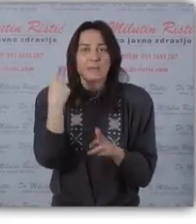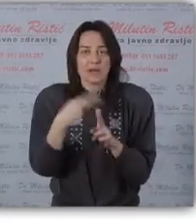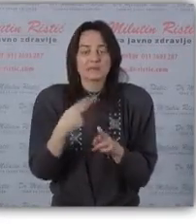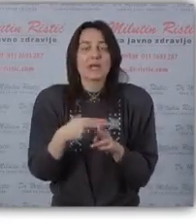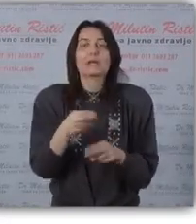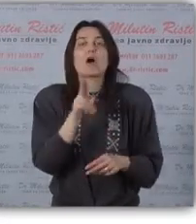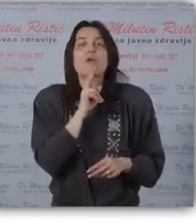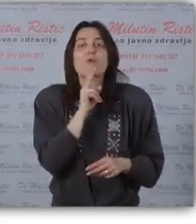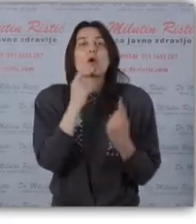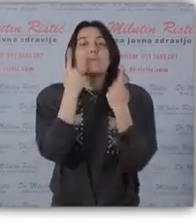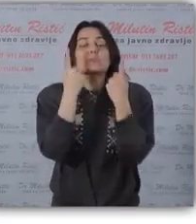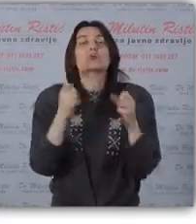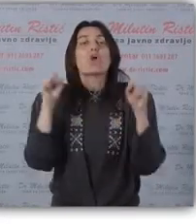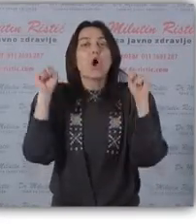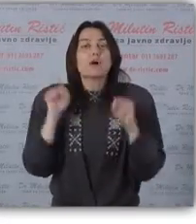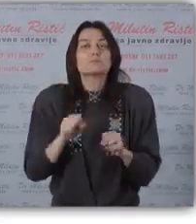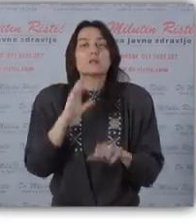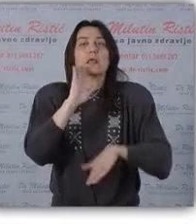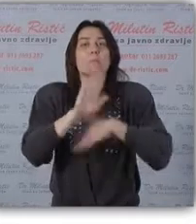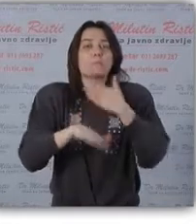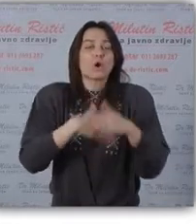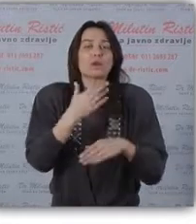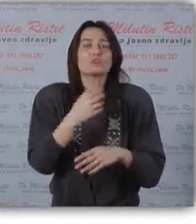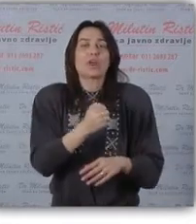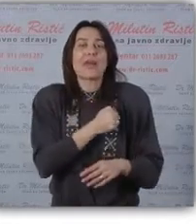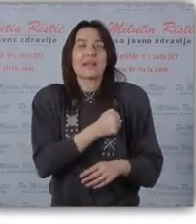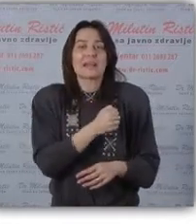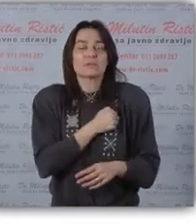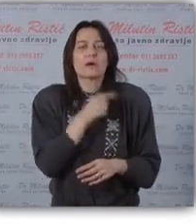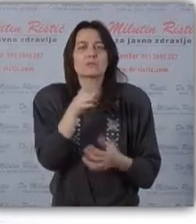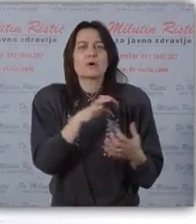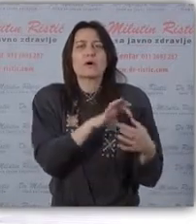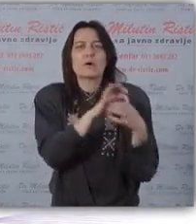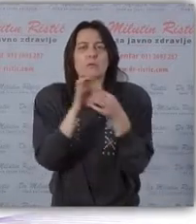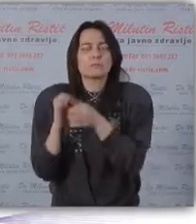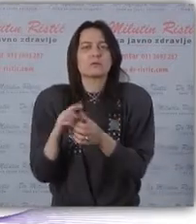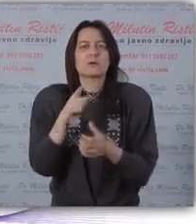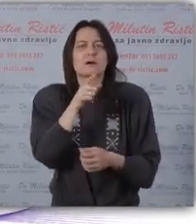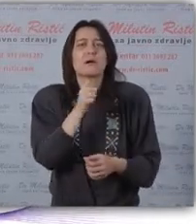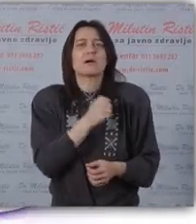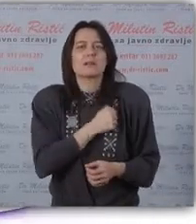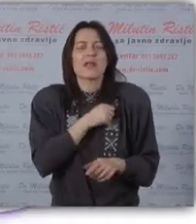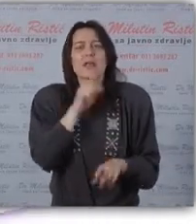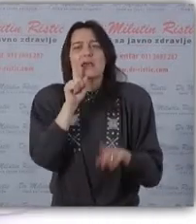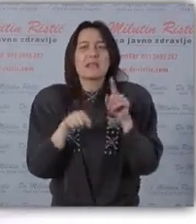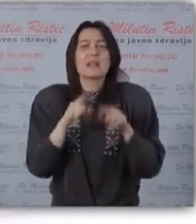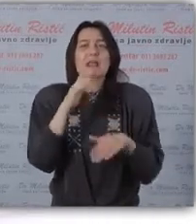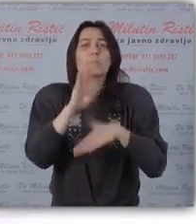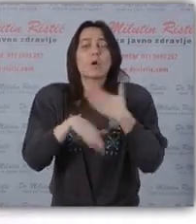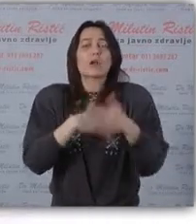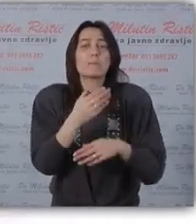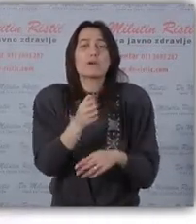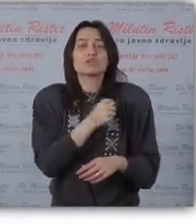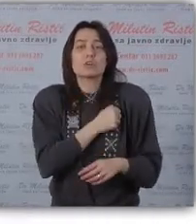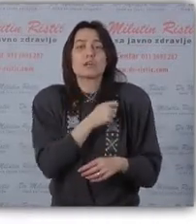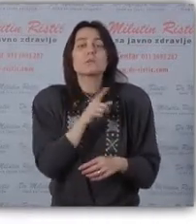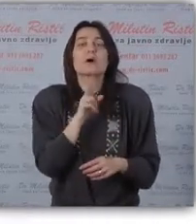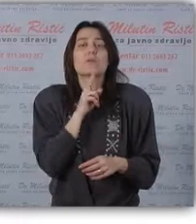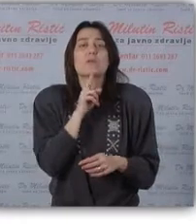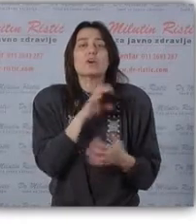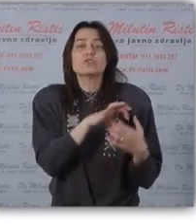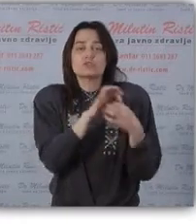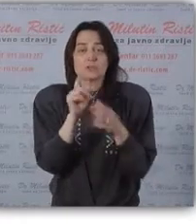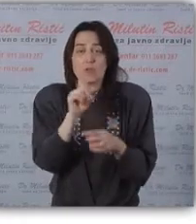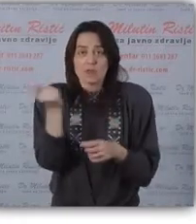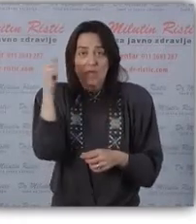kod onih pacijenata kod kojih postoje ozbiljni poremećaj ritma. To su najčešće tahikardije ili takve poremećaje ritma